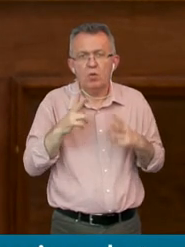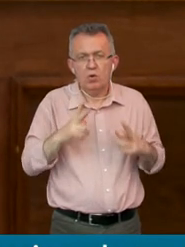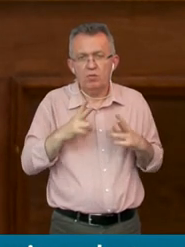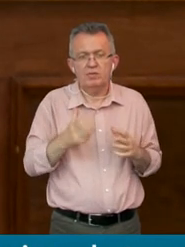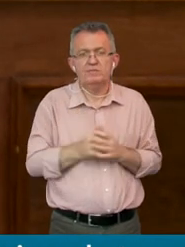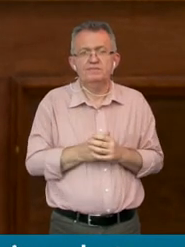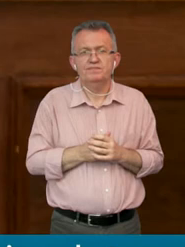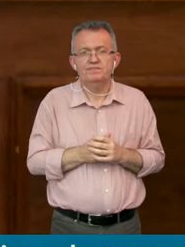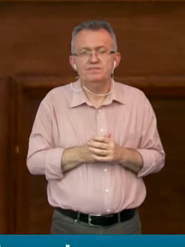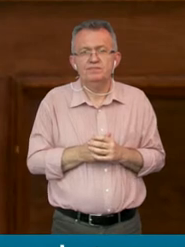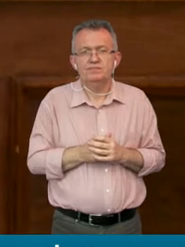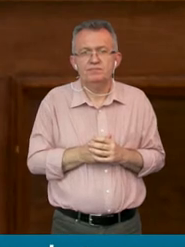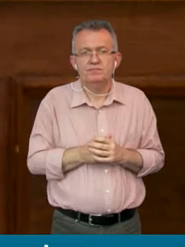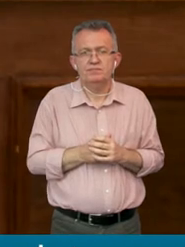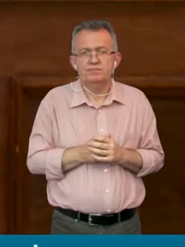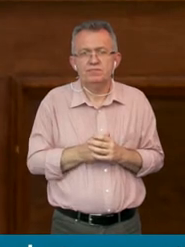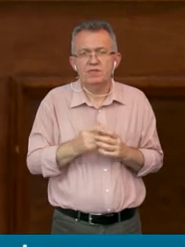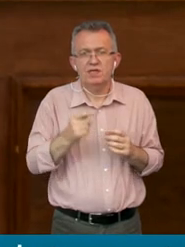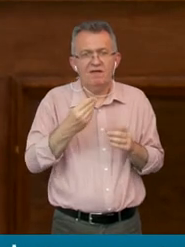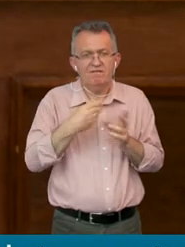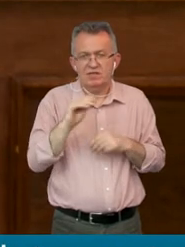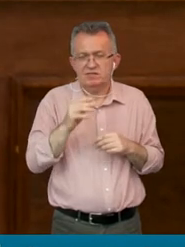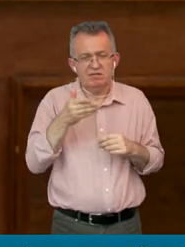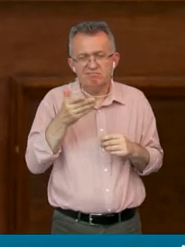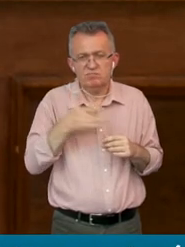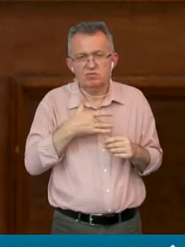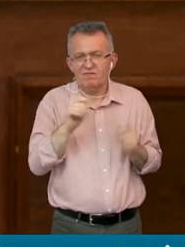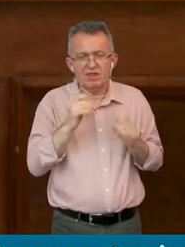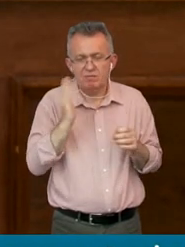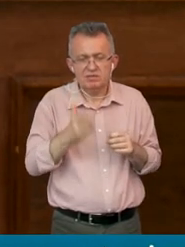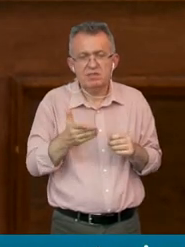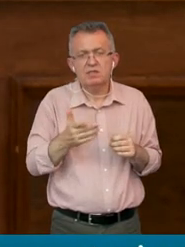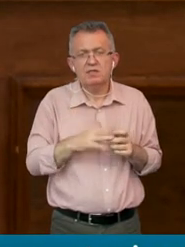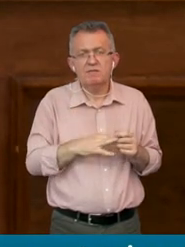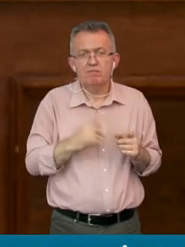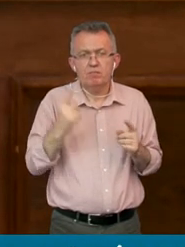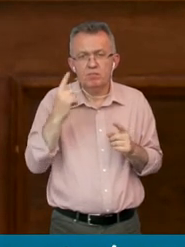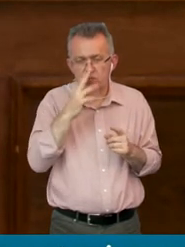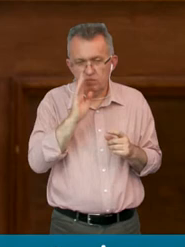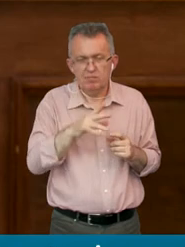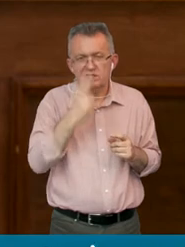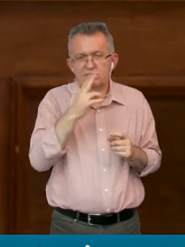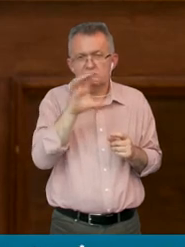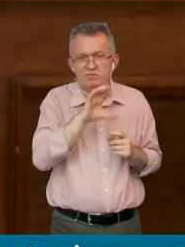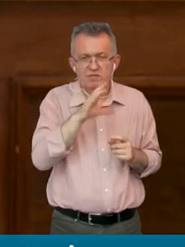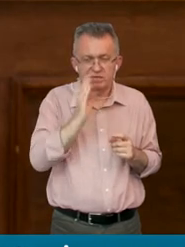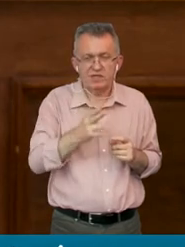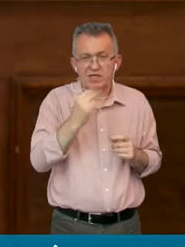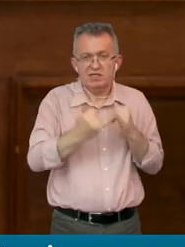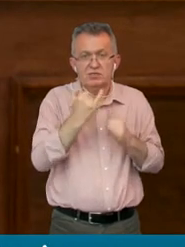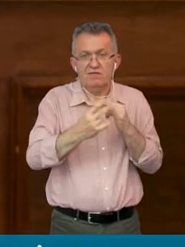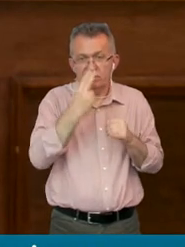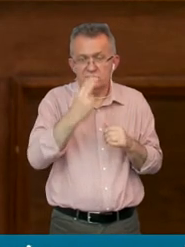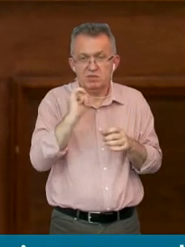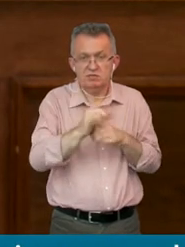więc raczej bym nie liczył na zwiększanie. Natomiast oczywiście my się temu zawsze przyglądamy. Jeżeli widzimy, że pojawia